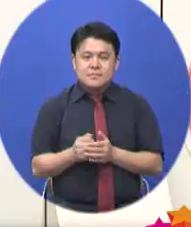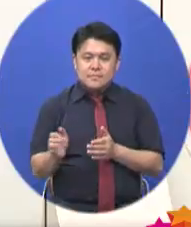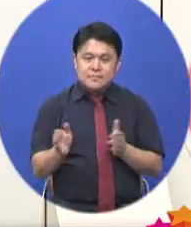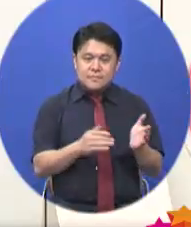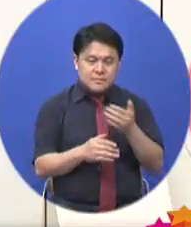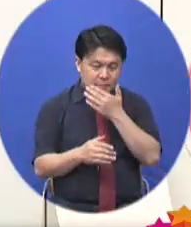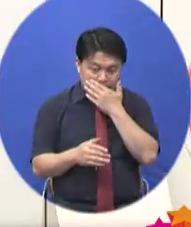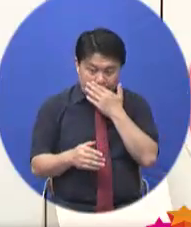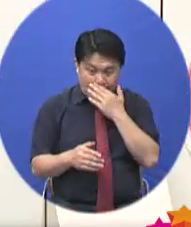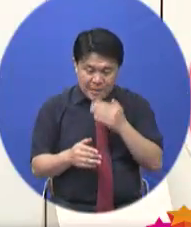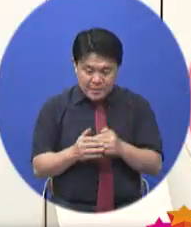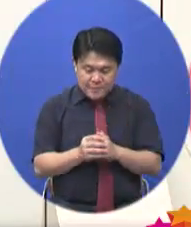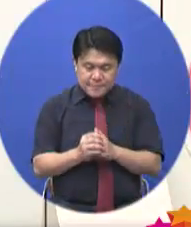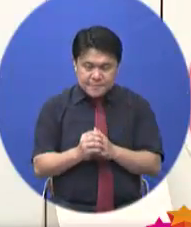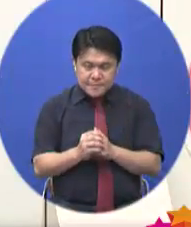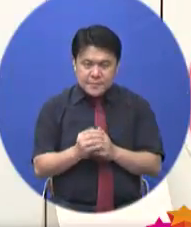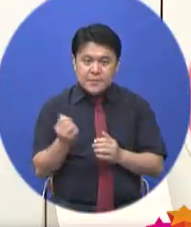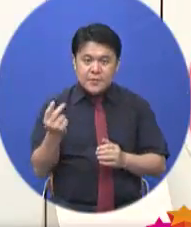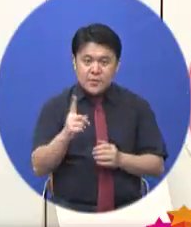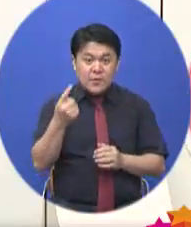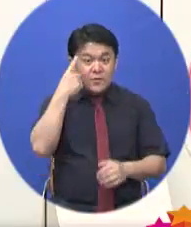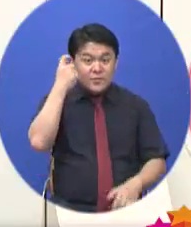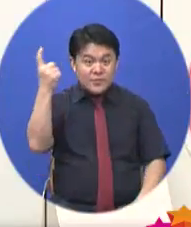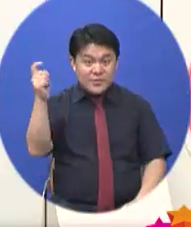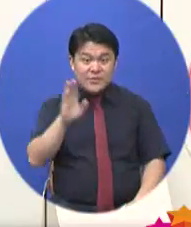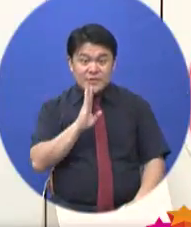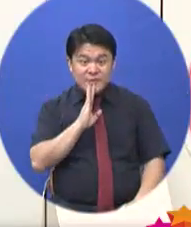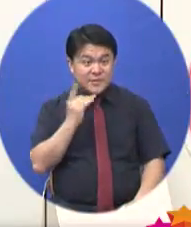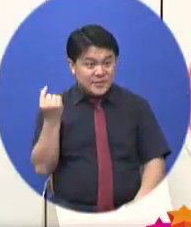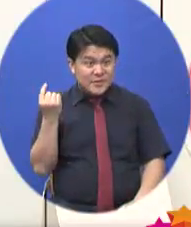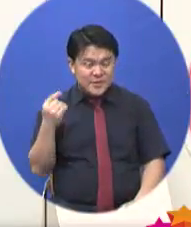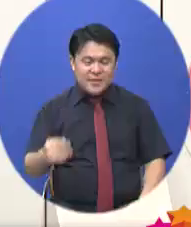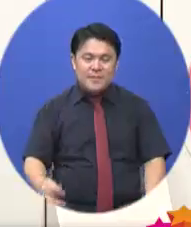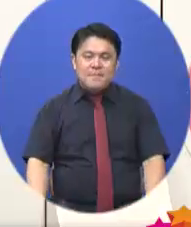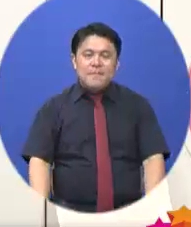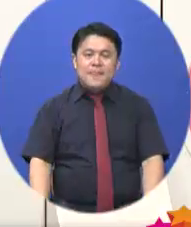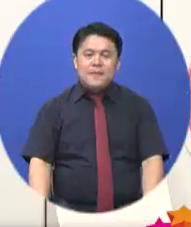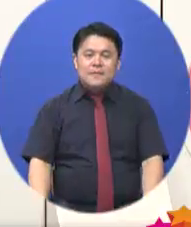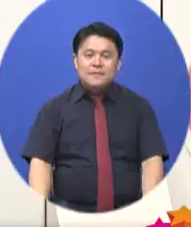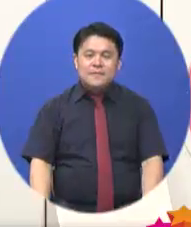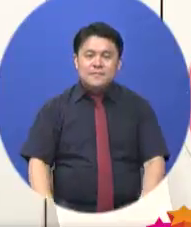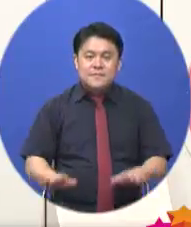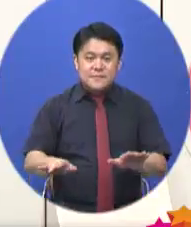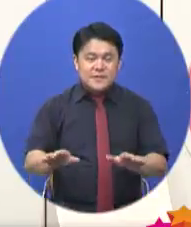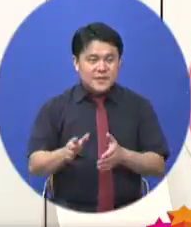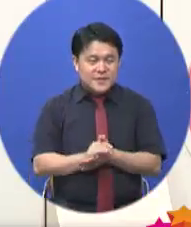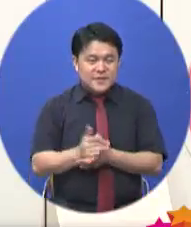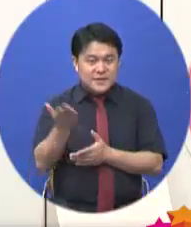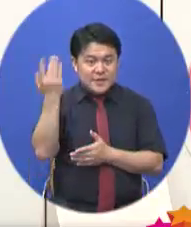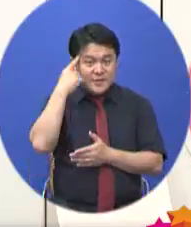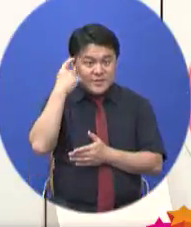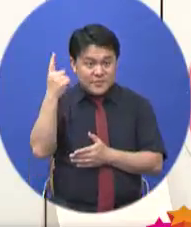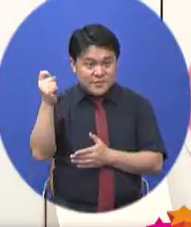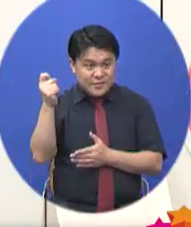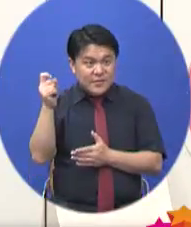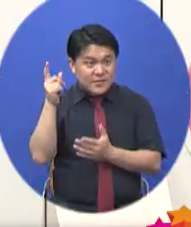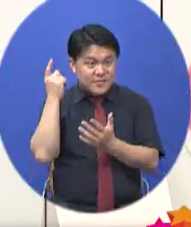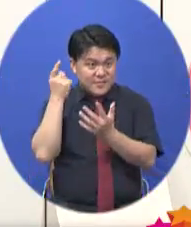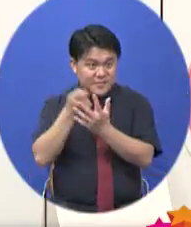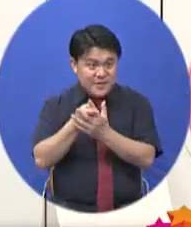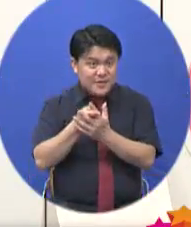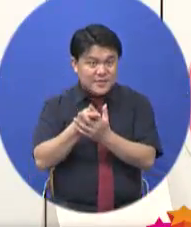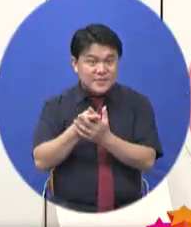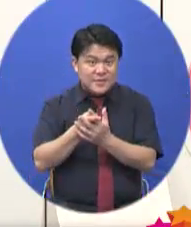자, 그 시간 그것도 하나의 추억으로 넘어갔어요. 네. 예. 그래요. 그래서 시간 여행 퀴즈가 아주 참